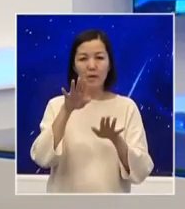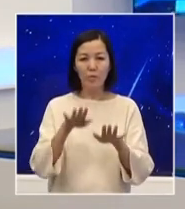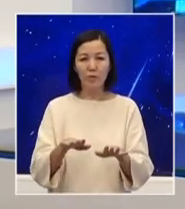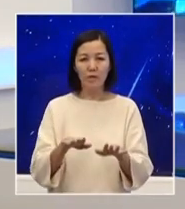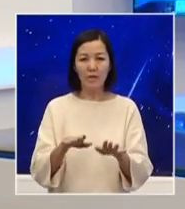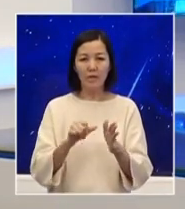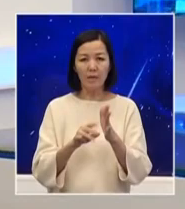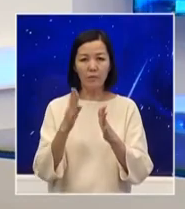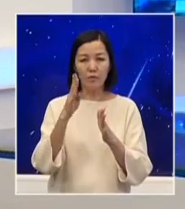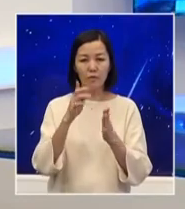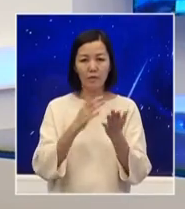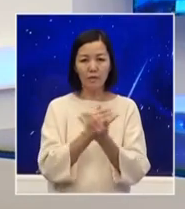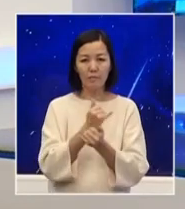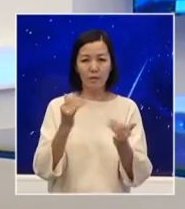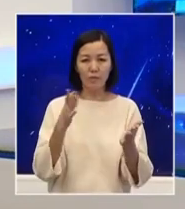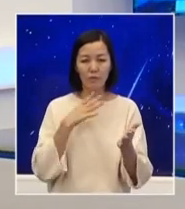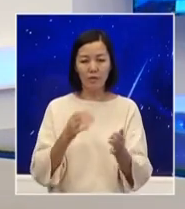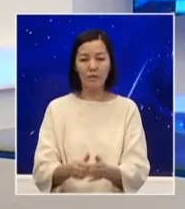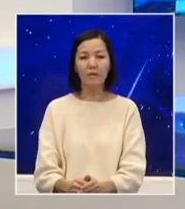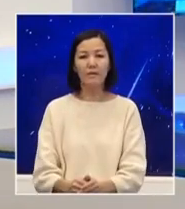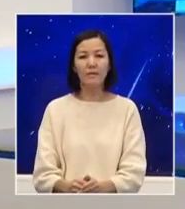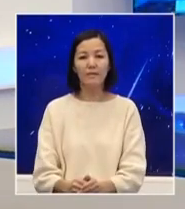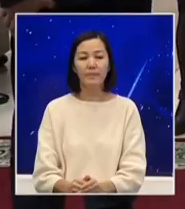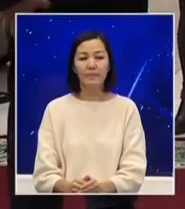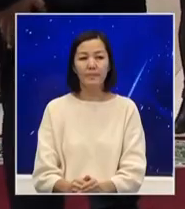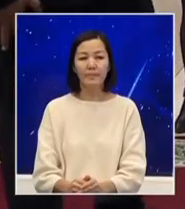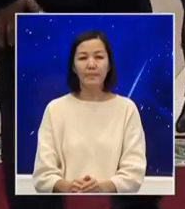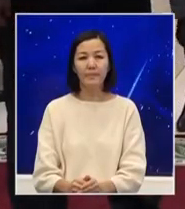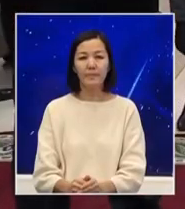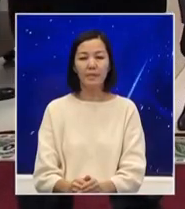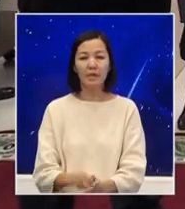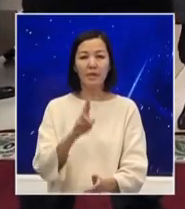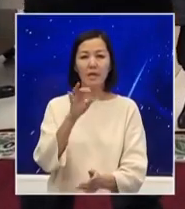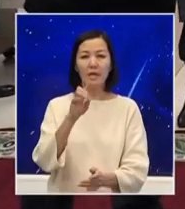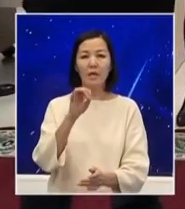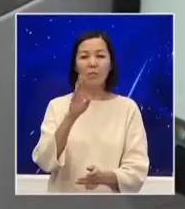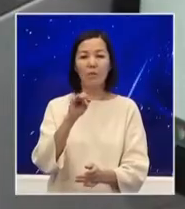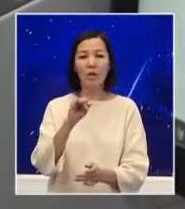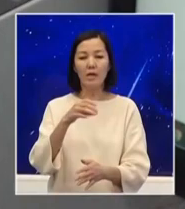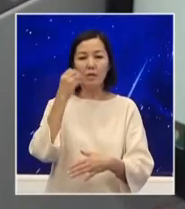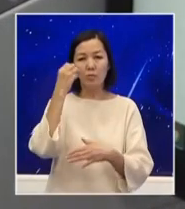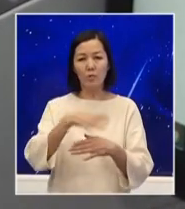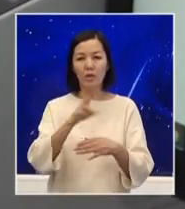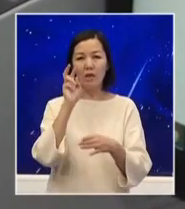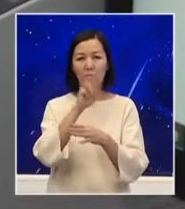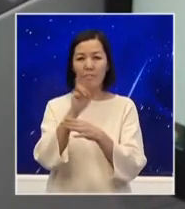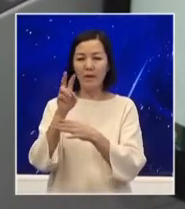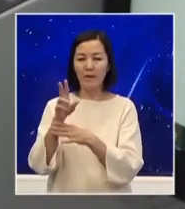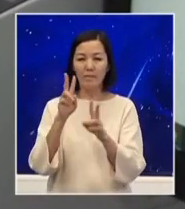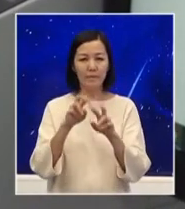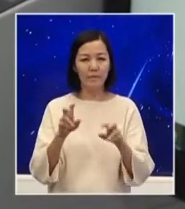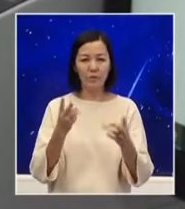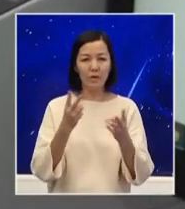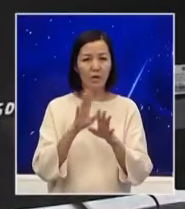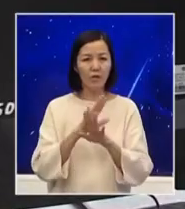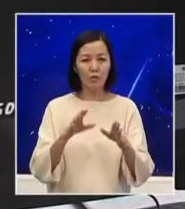қағидаты негізінде 64 қызмет түрі көрсетіледі. Бұдан былай Кербұлақ тұрғындары ауданның әрбір ұшындағы бөлімдерді іздеп